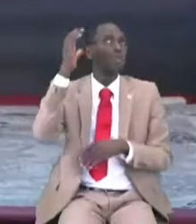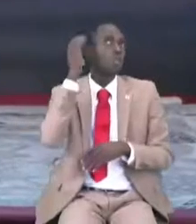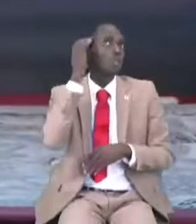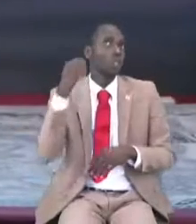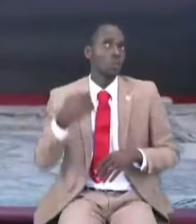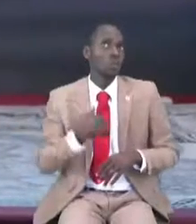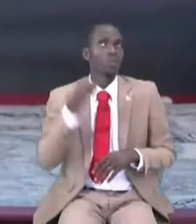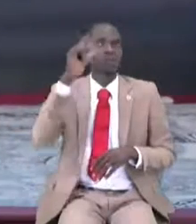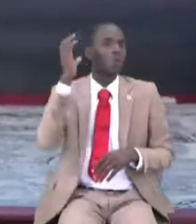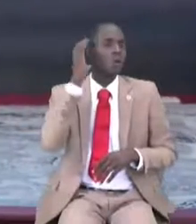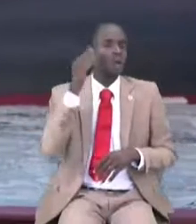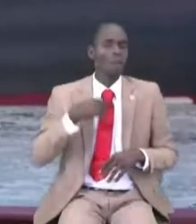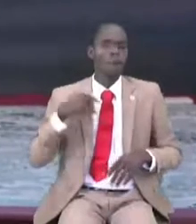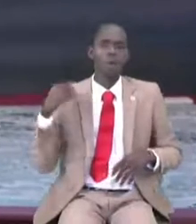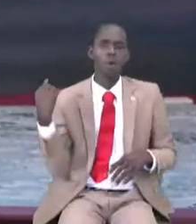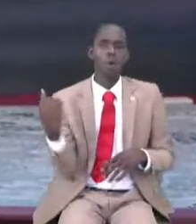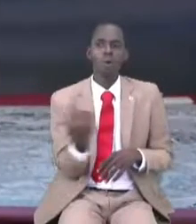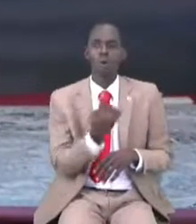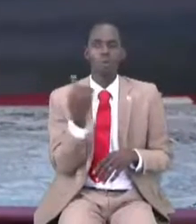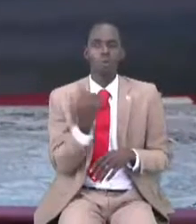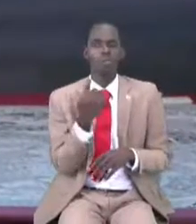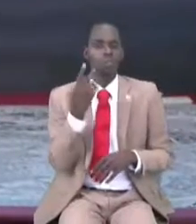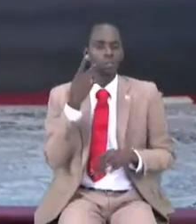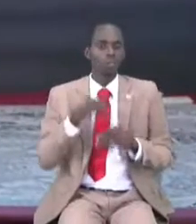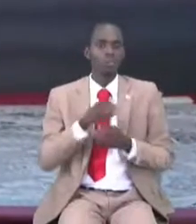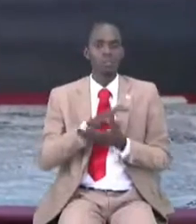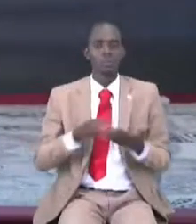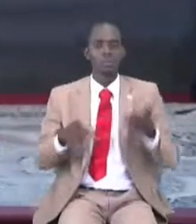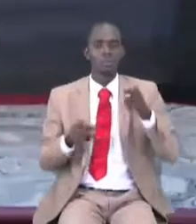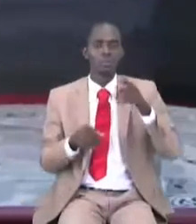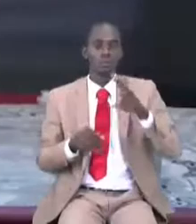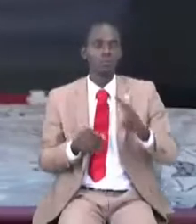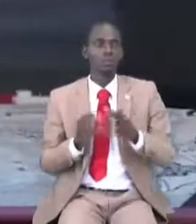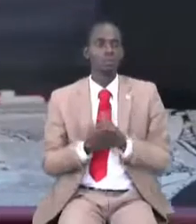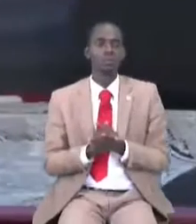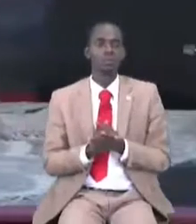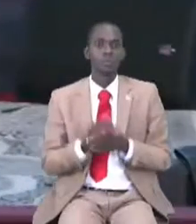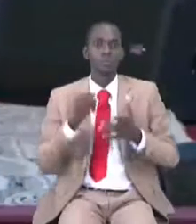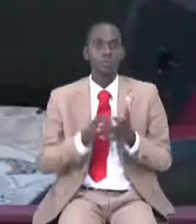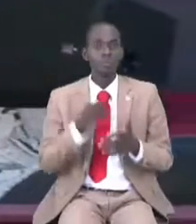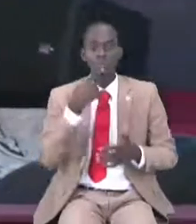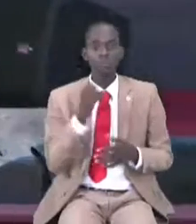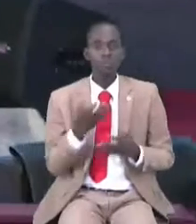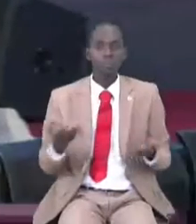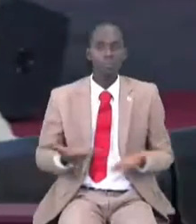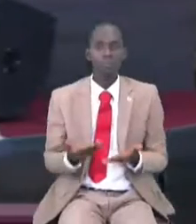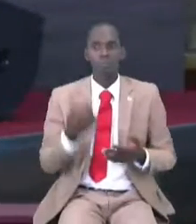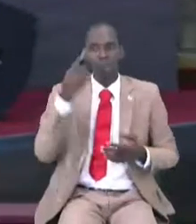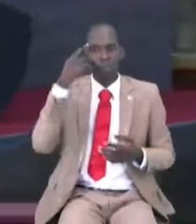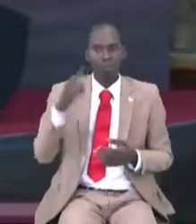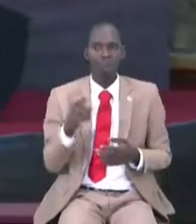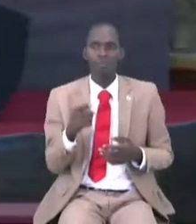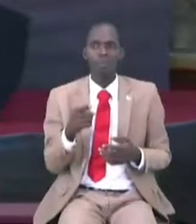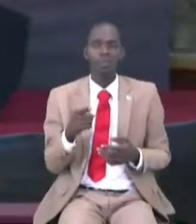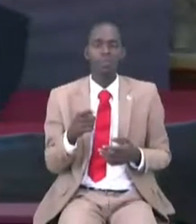verset 26 qui nous dit, il nous convenait en effet d'avoir un souverain sacrificateur comme